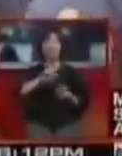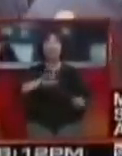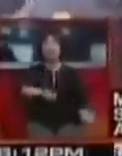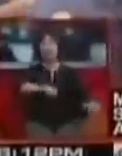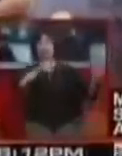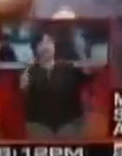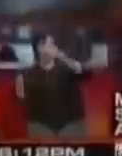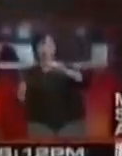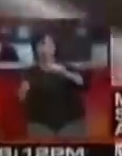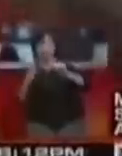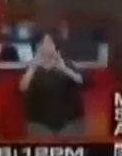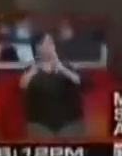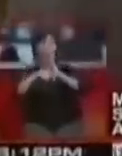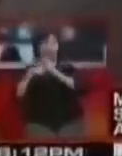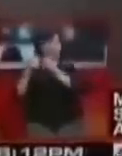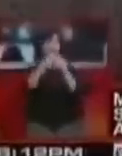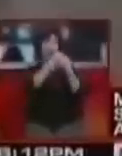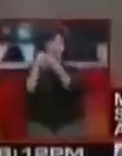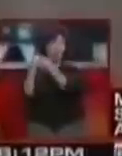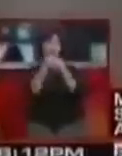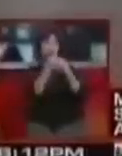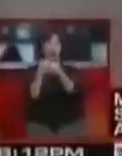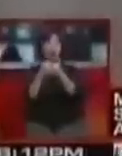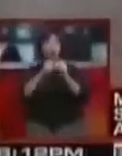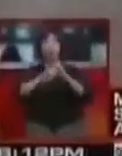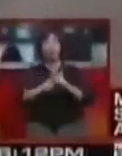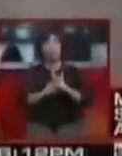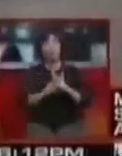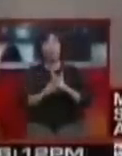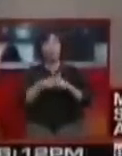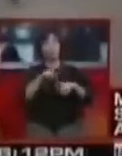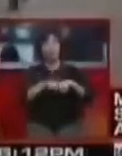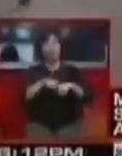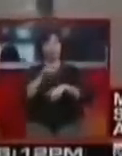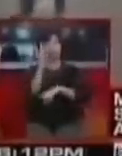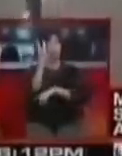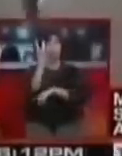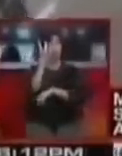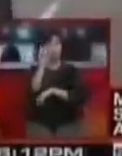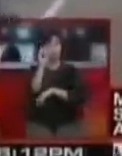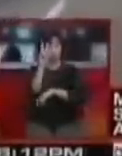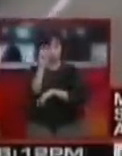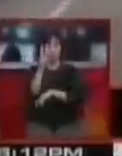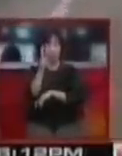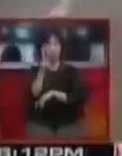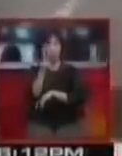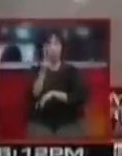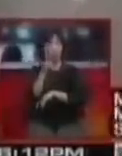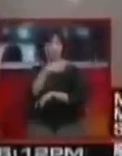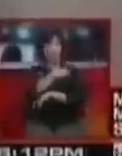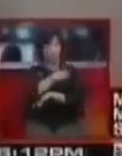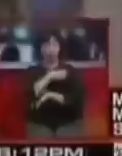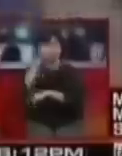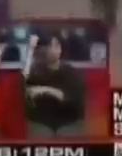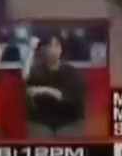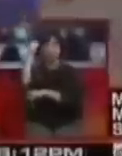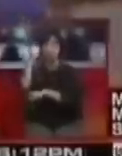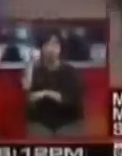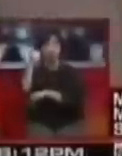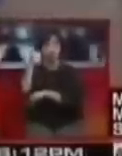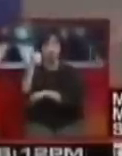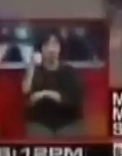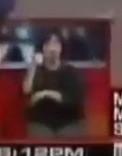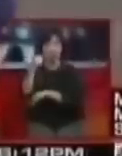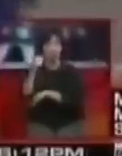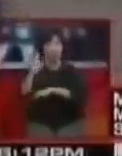na nagresulta sa girian ng mga pulis at ralista. Pasado alas 12 naman, misto lang nagpatintero ang mga pulis at ralista sa